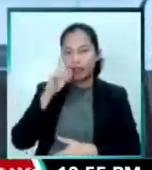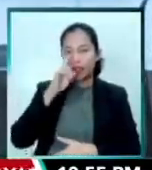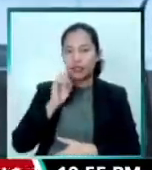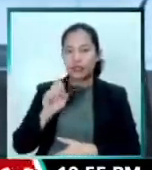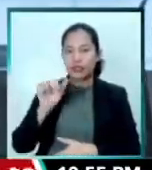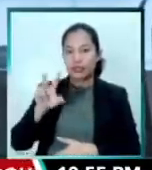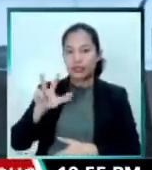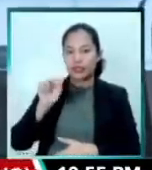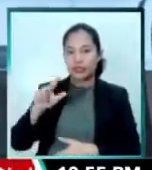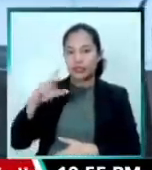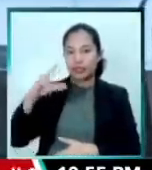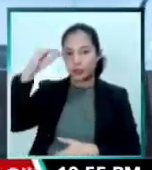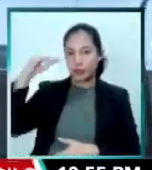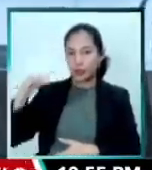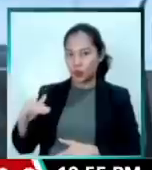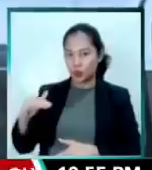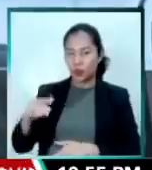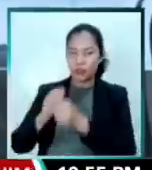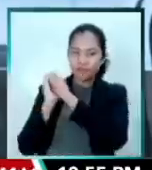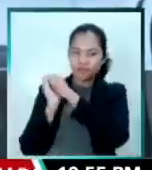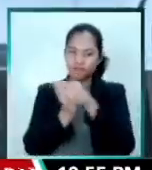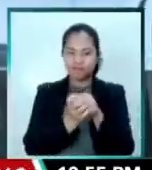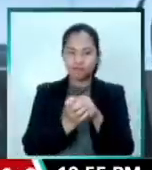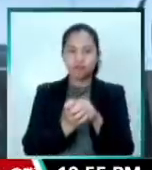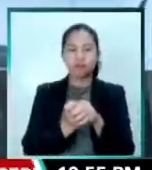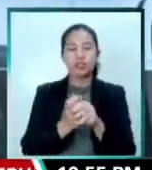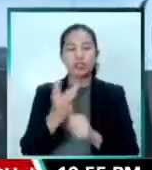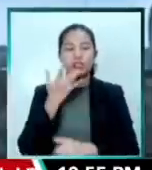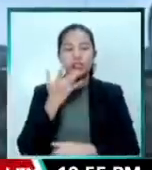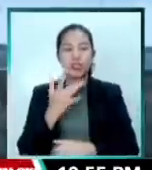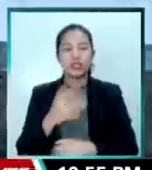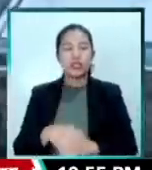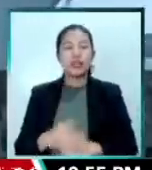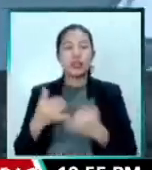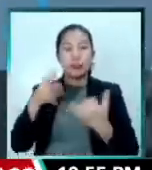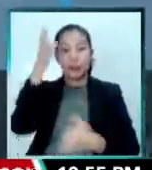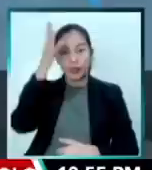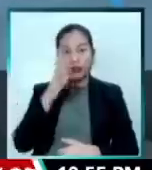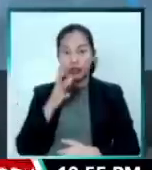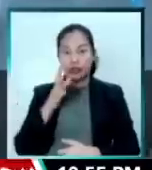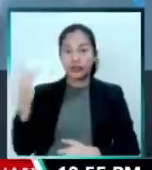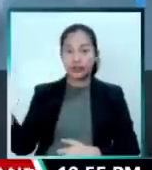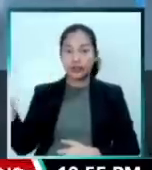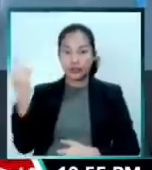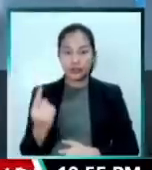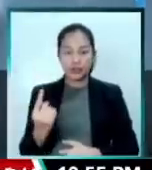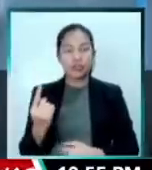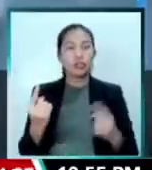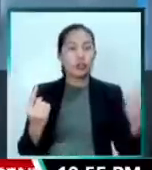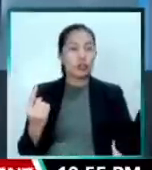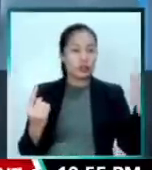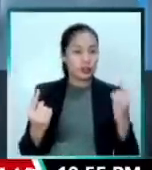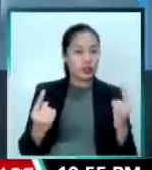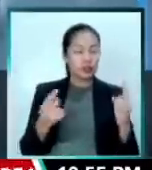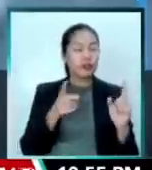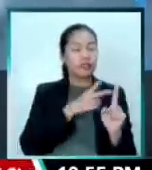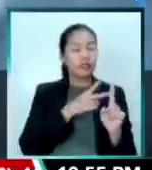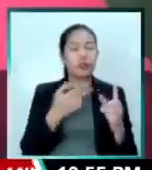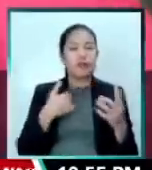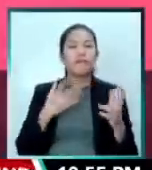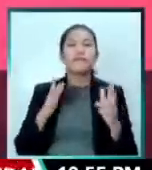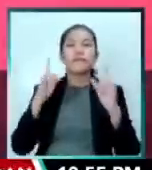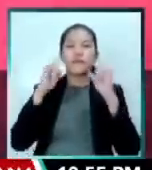batang nang hampas ng salamin. Pinagharap ang magulang ng bata at biktima, pero desidido raw magsampa ng reklamo si